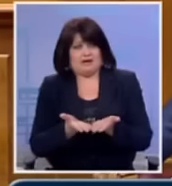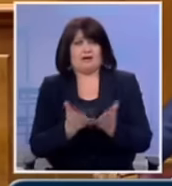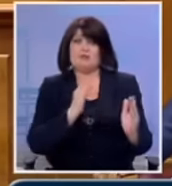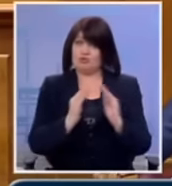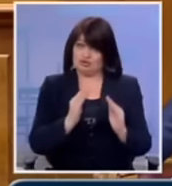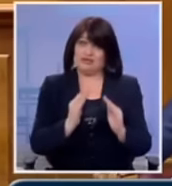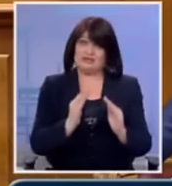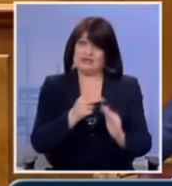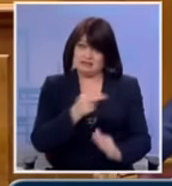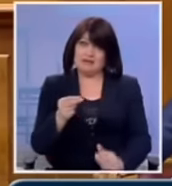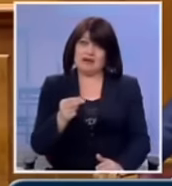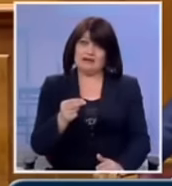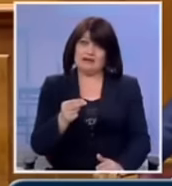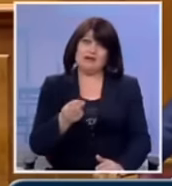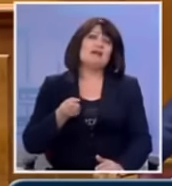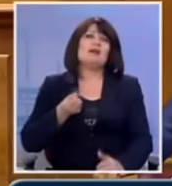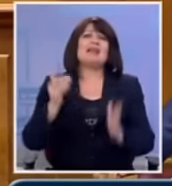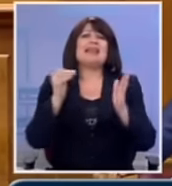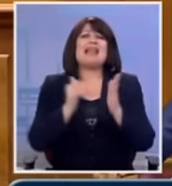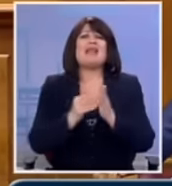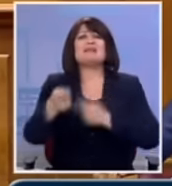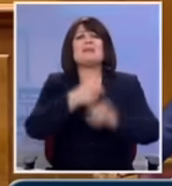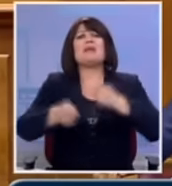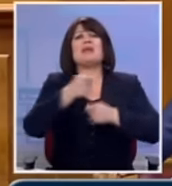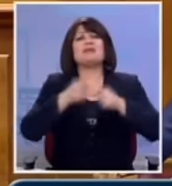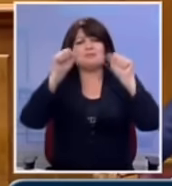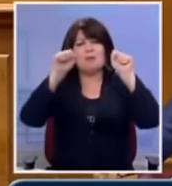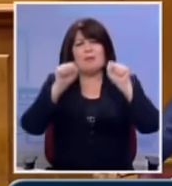Προστασία μεγάλη του ιδιωτικού τομέα, χιλιάδες τα λουκέτα σε επιχειρήσεις.